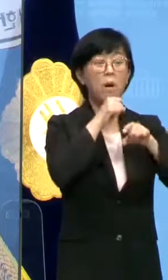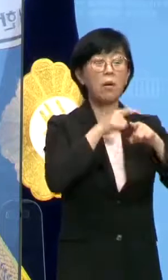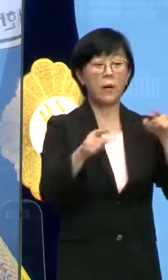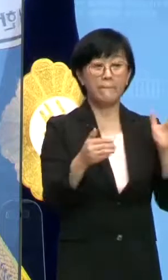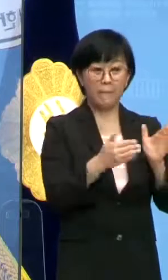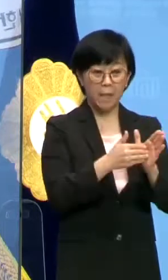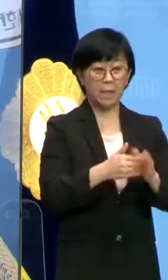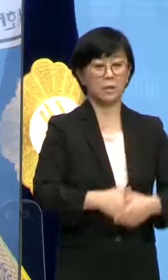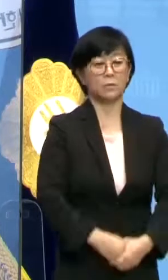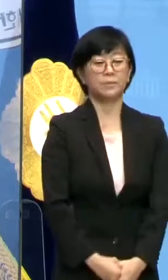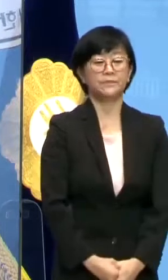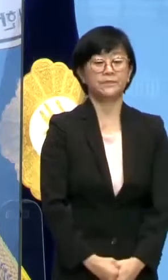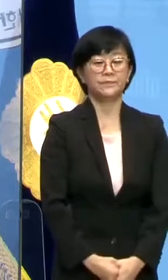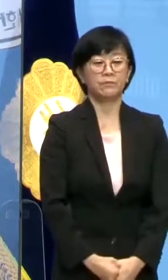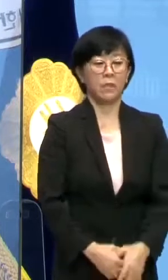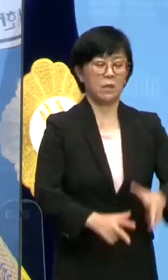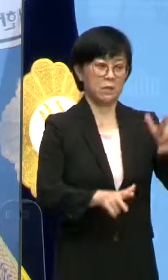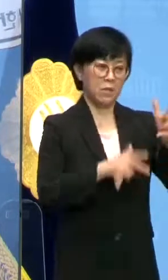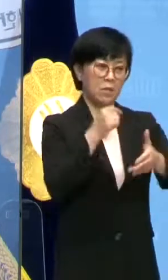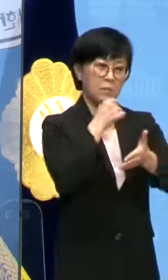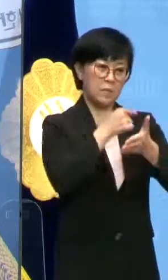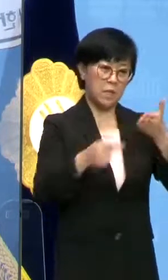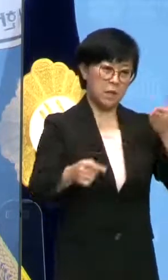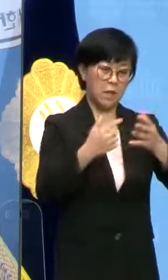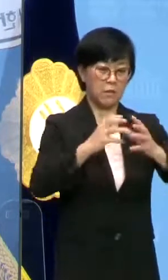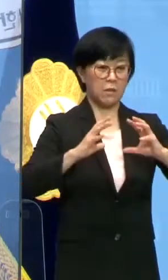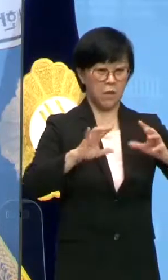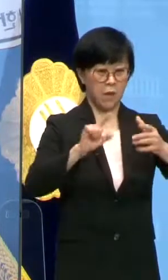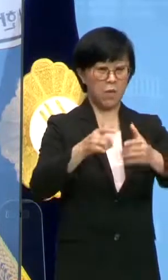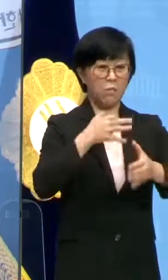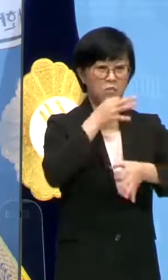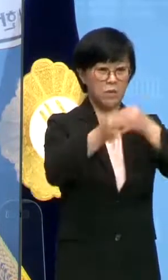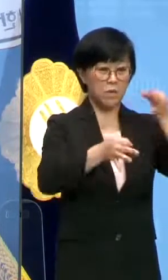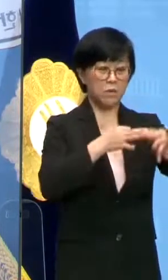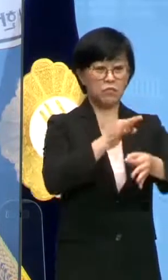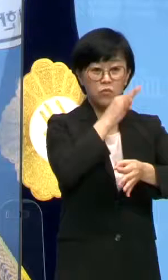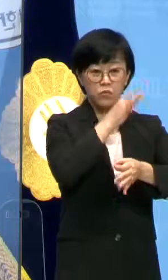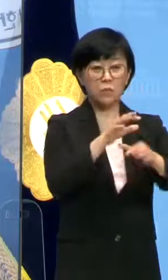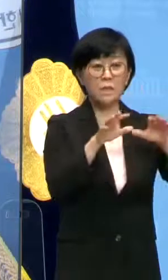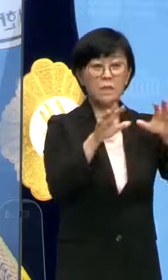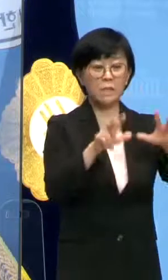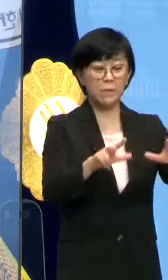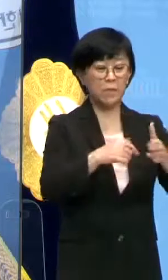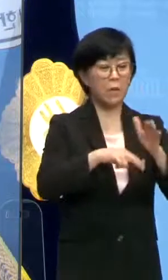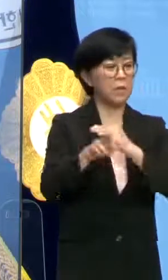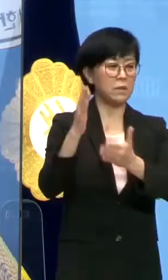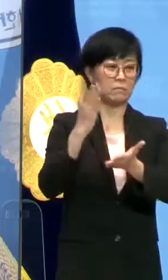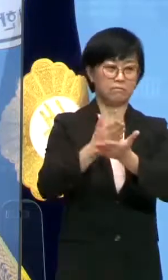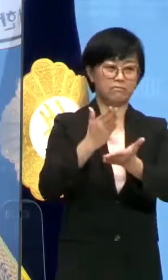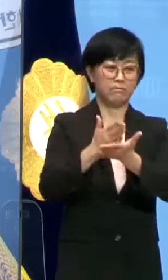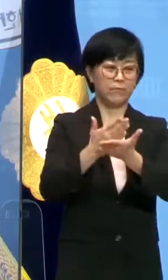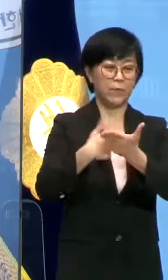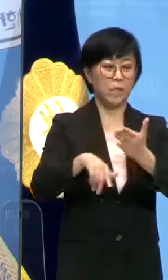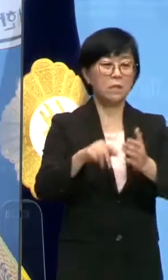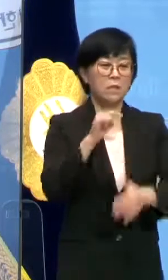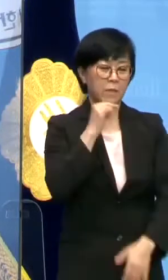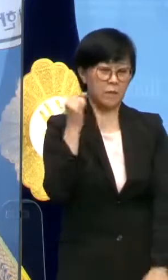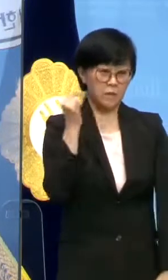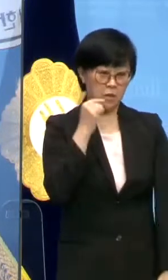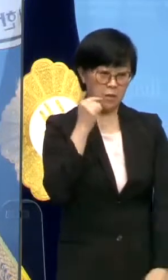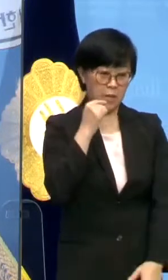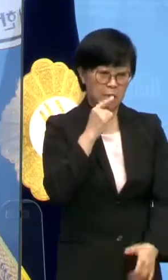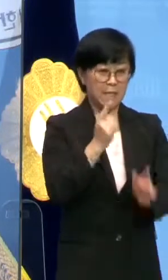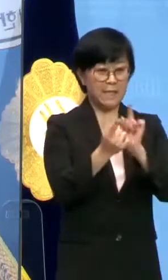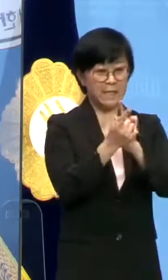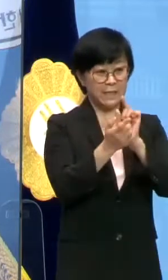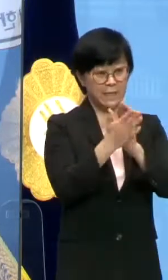하셨습니다 산업체의 공화국으로 풀리는 부끄러운 우리 한 주소를 휘 피하지 않고 냉철하게 즉시